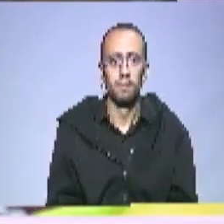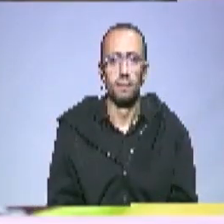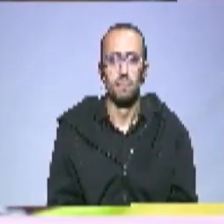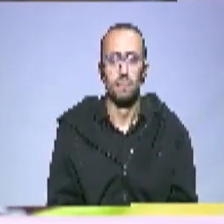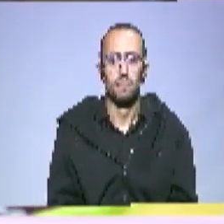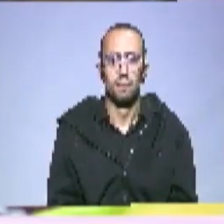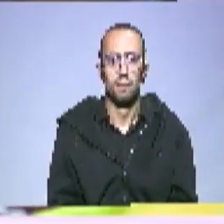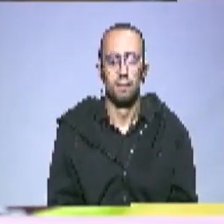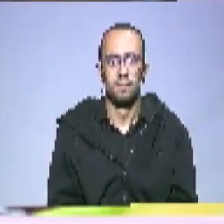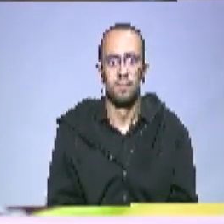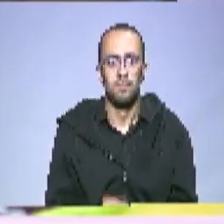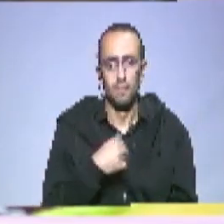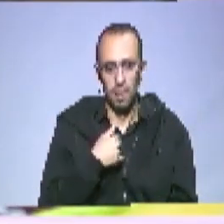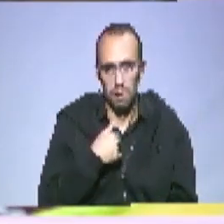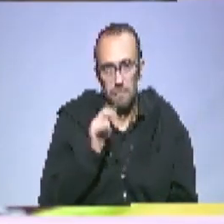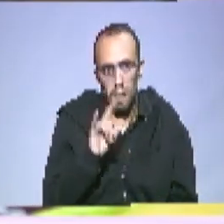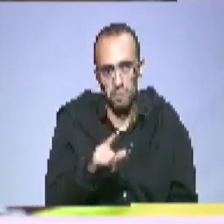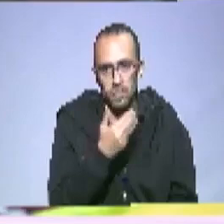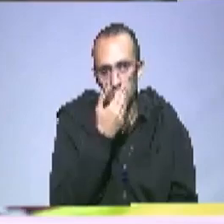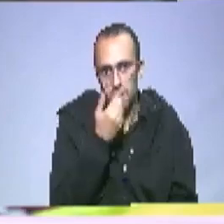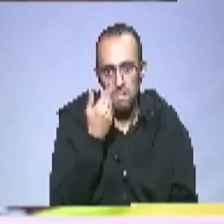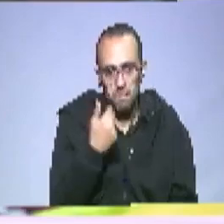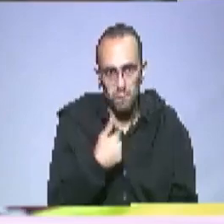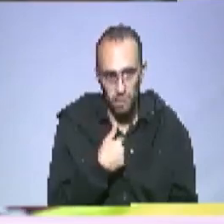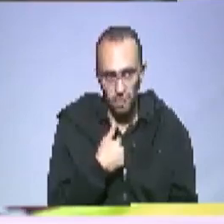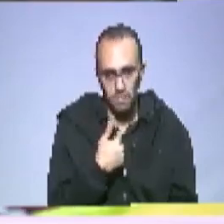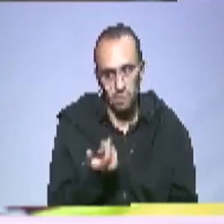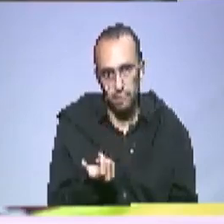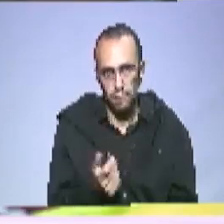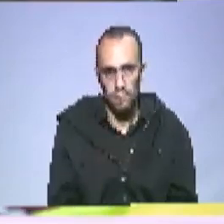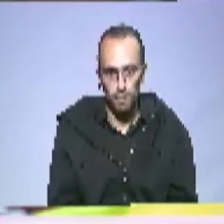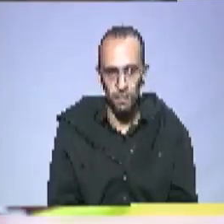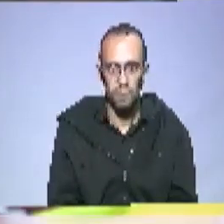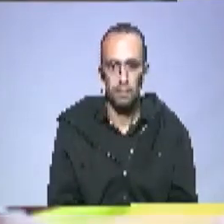واحد من الناس بحب الصيام جدا وبحب الاكل بتاعه جدا.